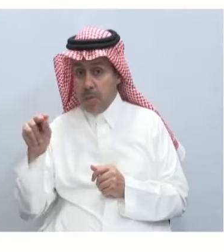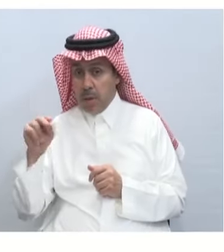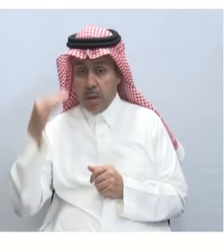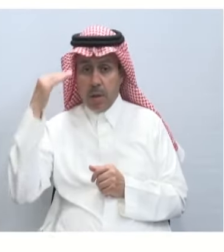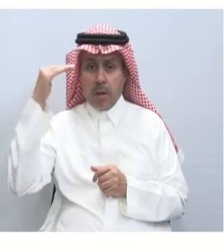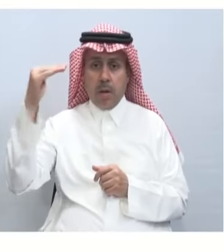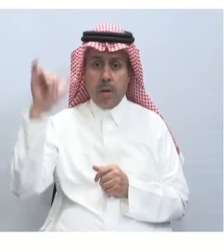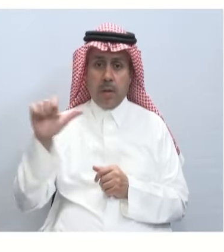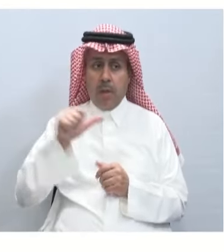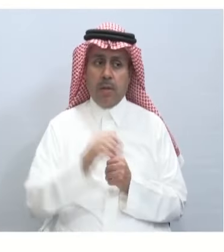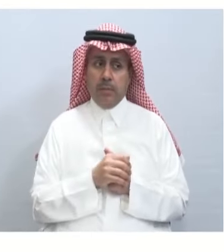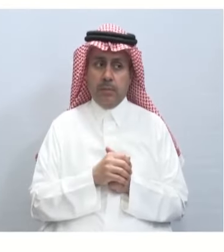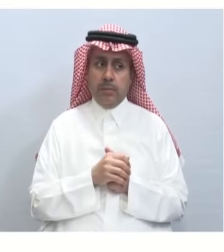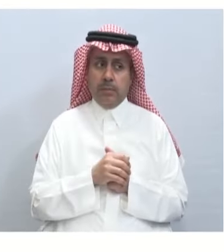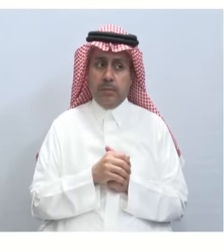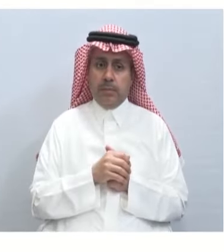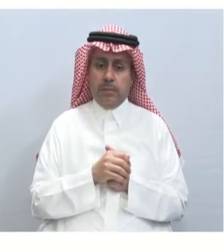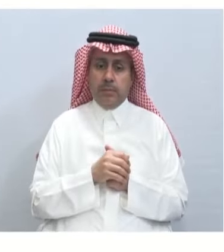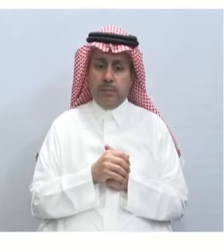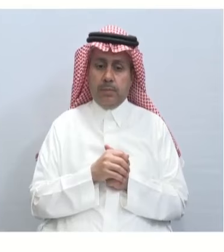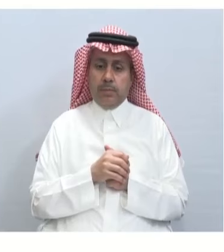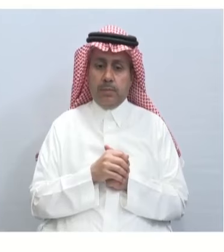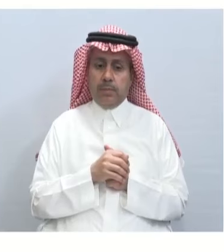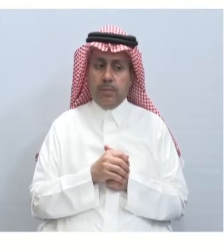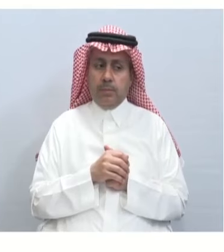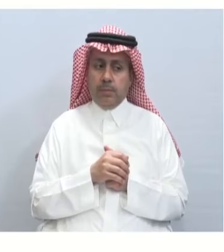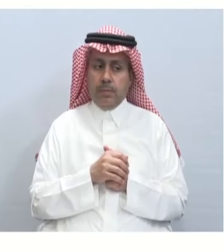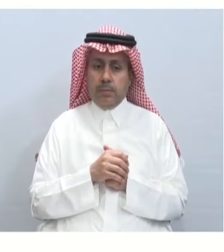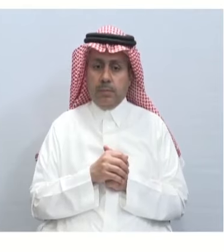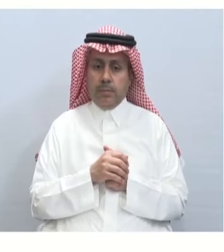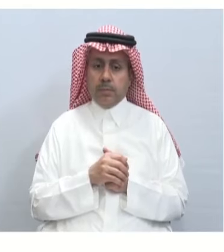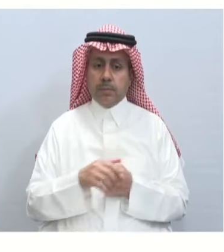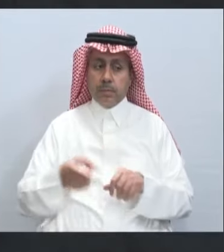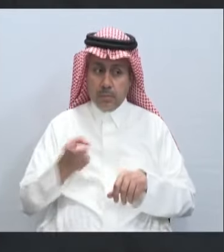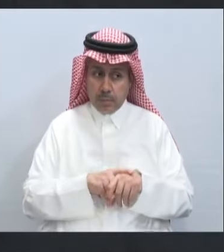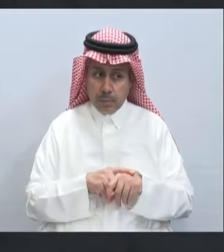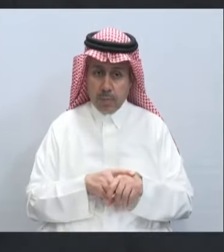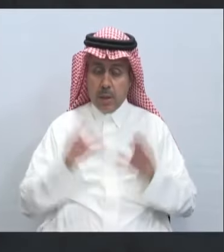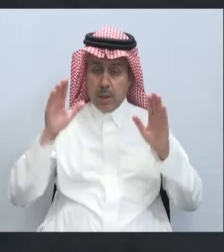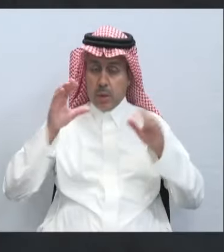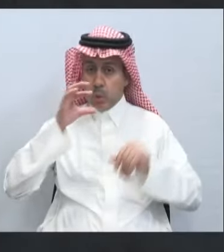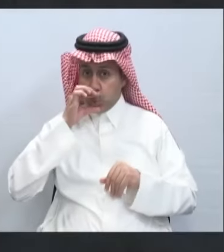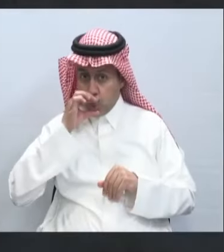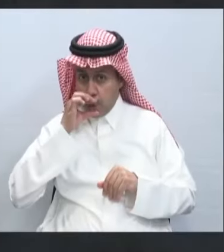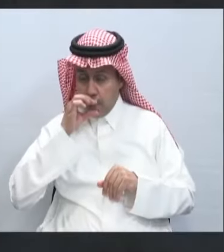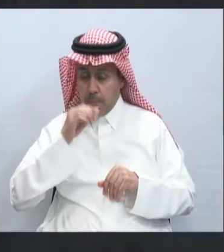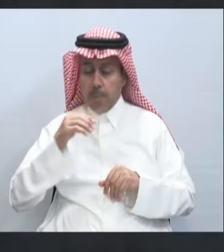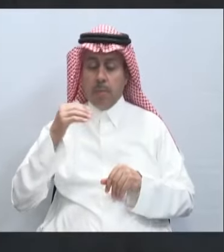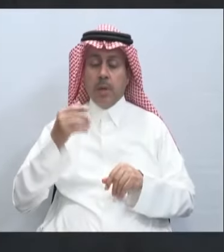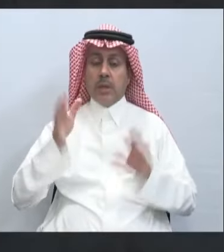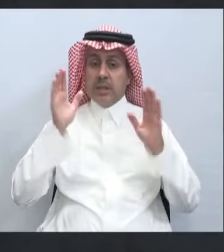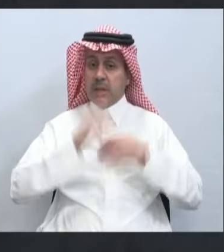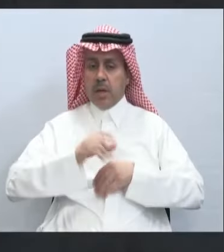احسنتم الحائض كما ان الحائض تقضي الصيام دون الصلاه ليس